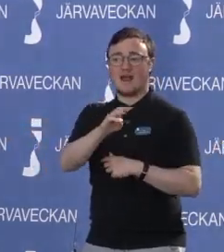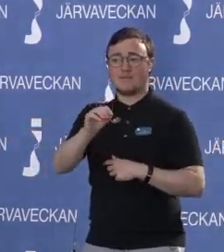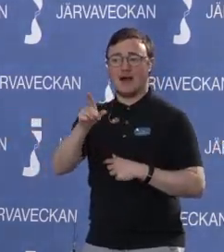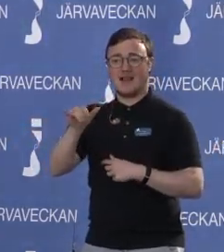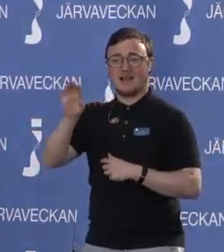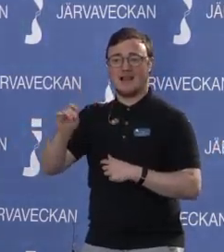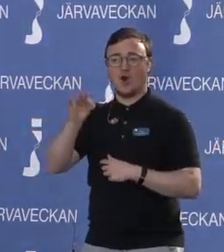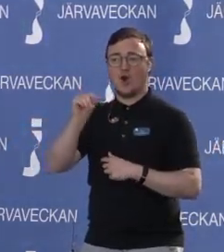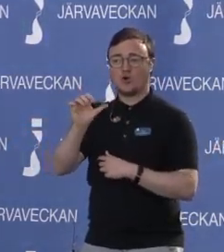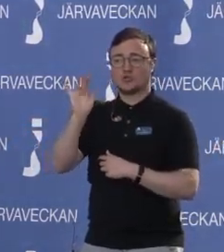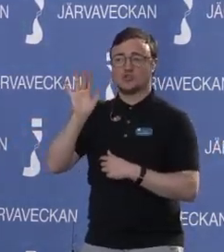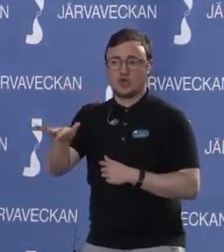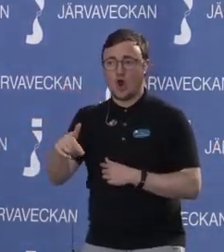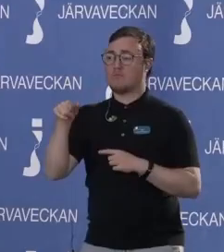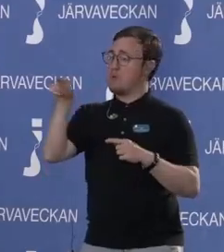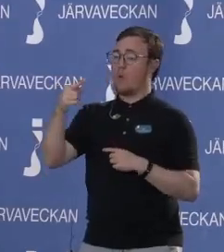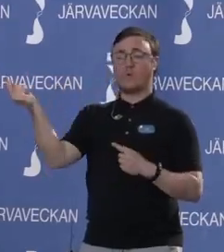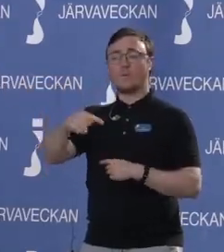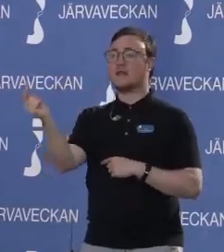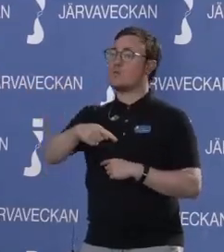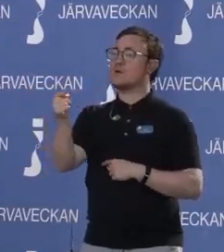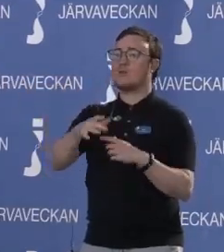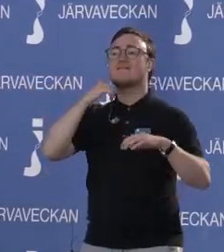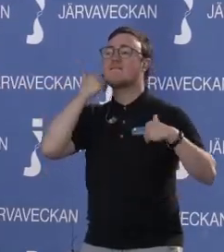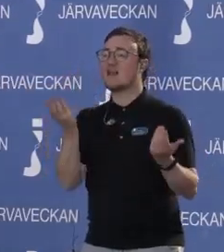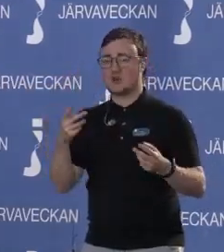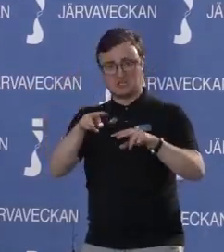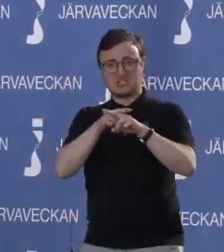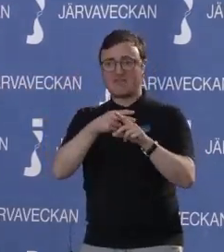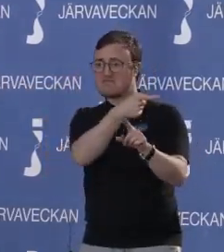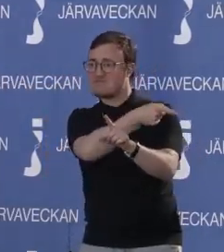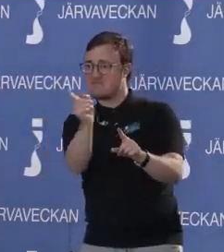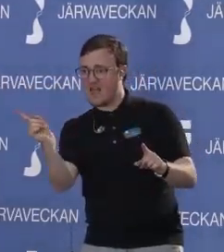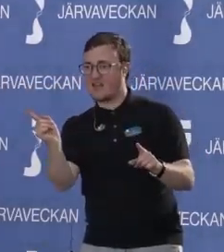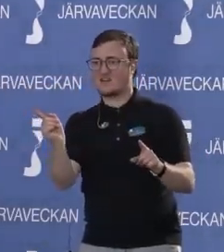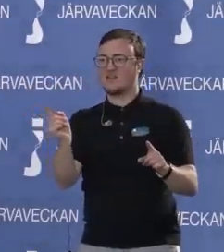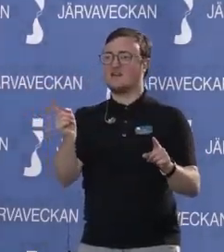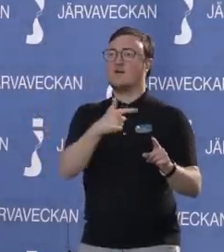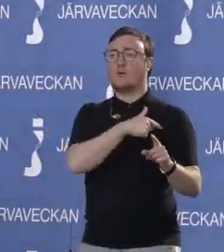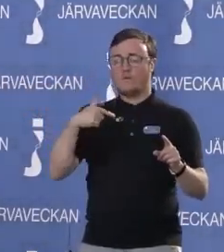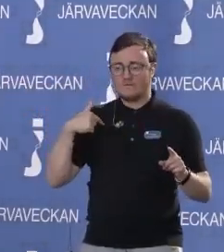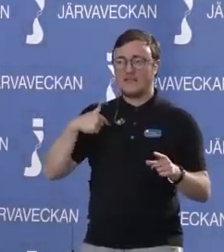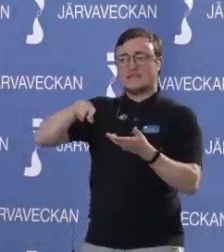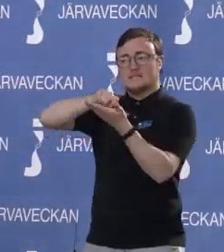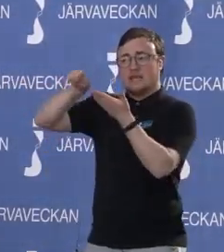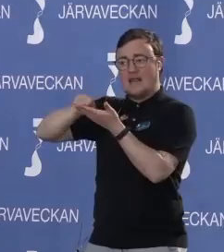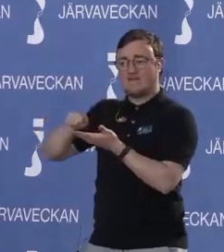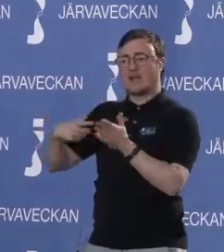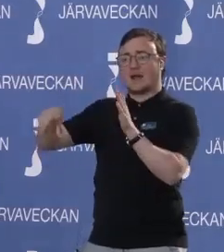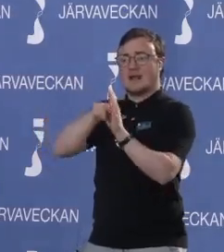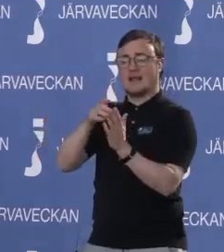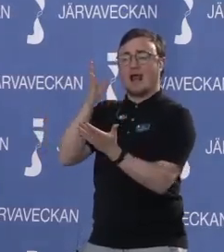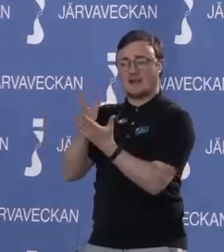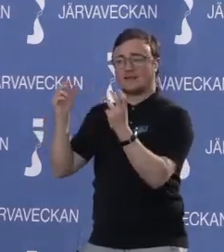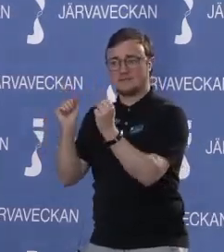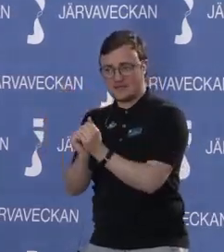Hon känner ju folk. Och man bevisar genom att skriva artiklar att ja, vi har ingen dold